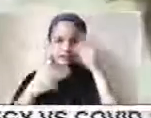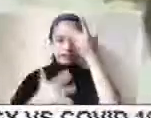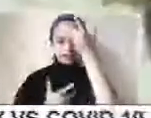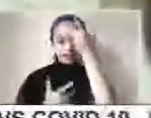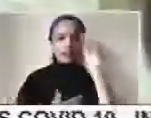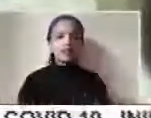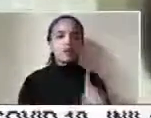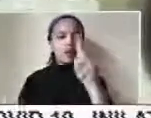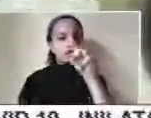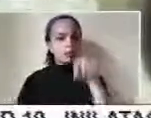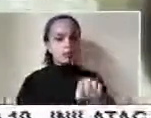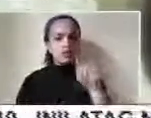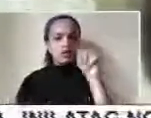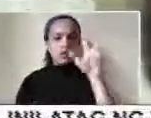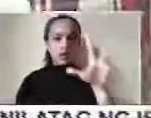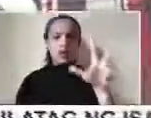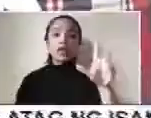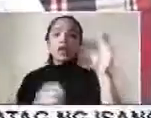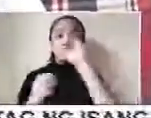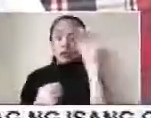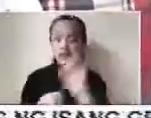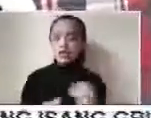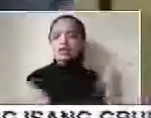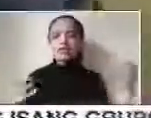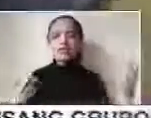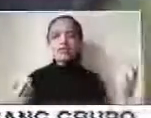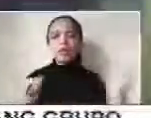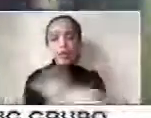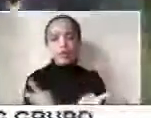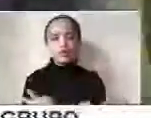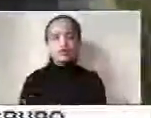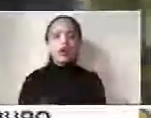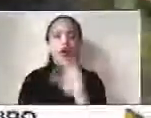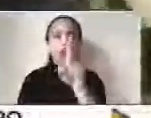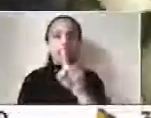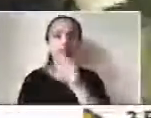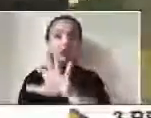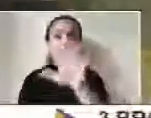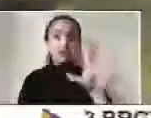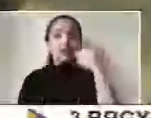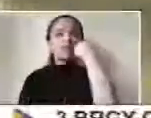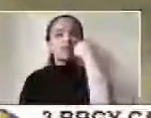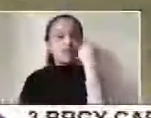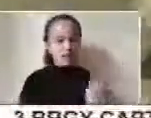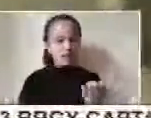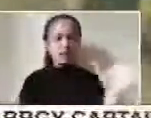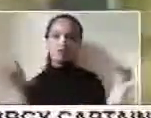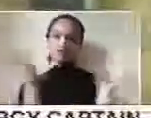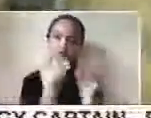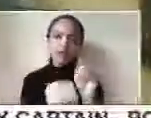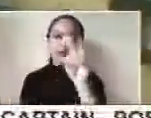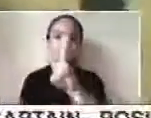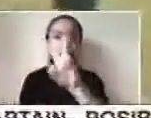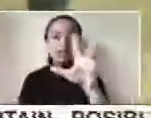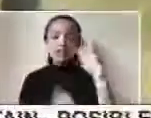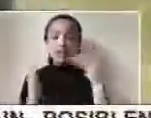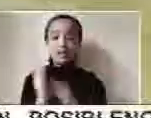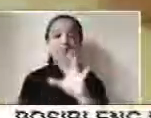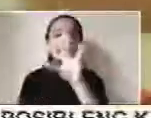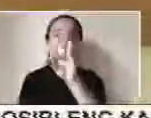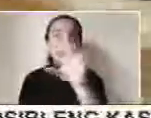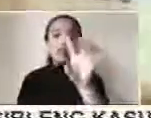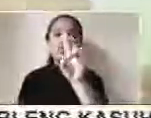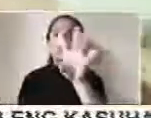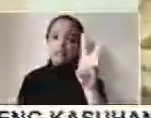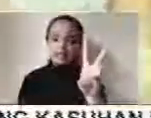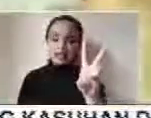Duterte ang nagsabi na Pfizer ang iturok sa mga seaman. Ito kasi ang bakuna na hinihingi ng karamihan sa mga bansa na destinasyon ng